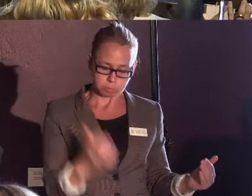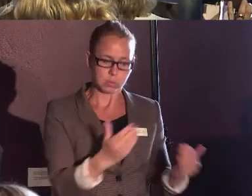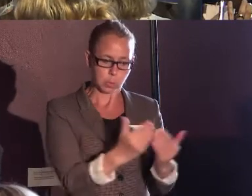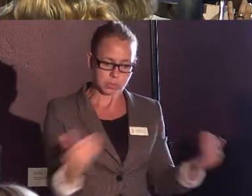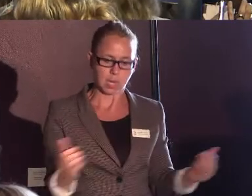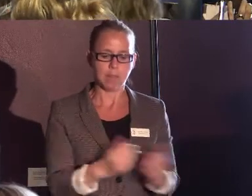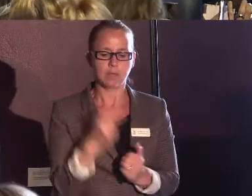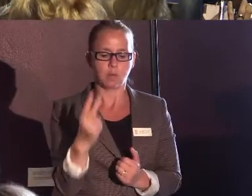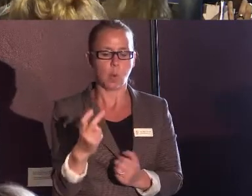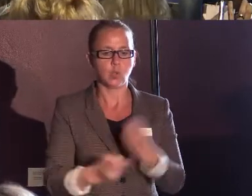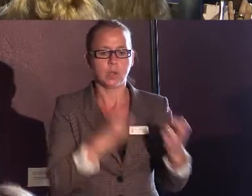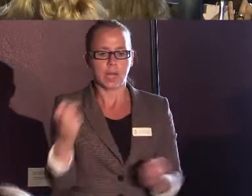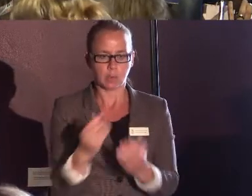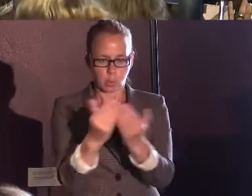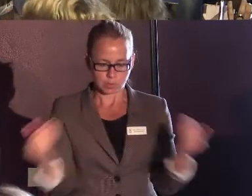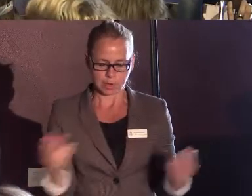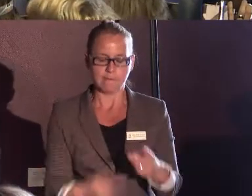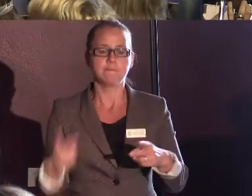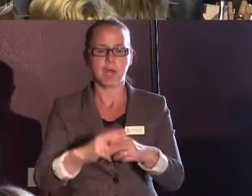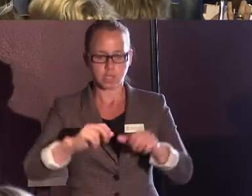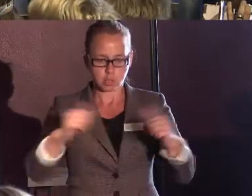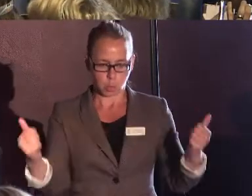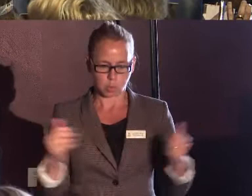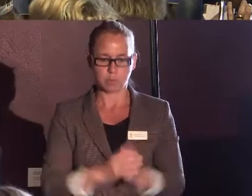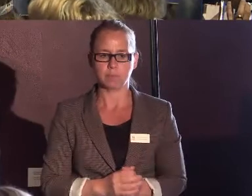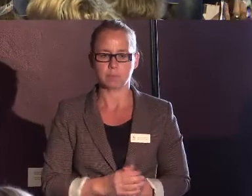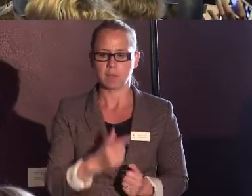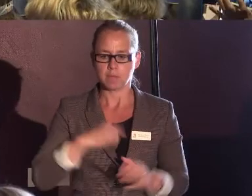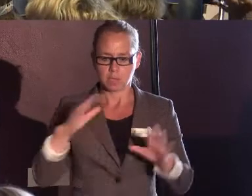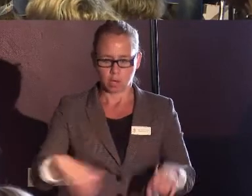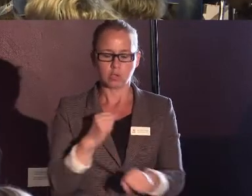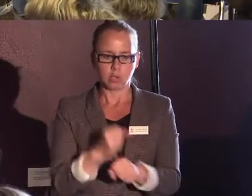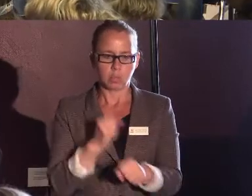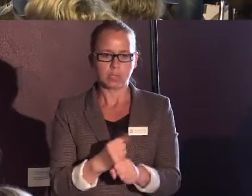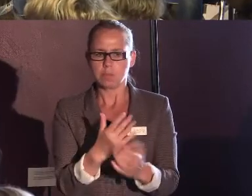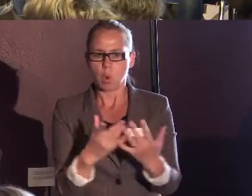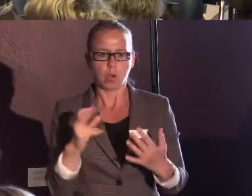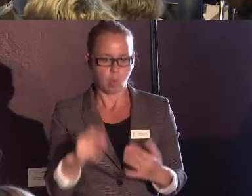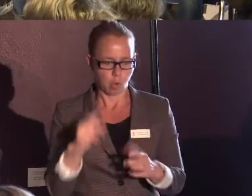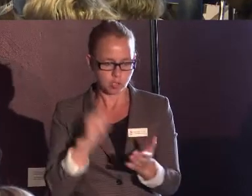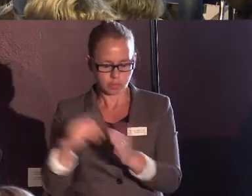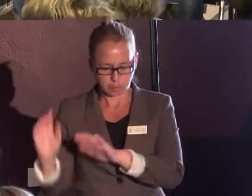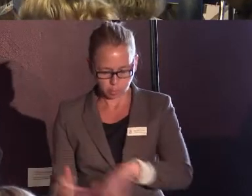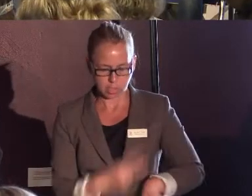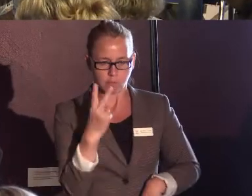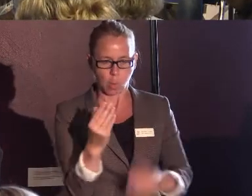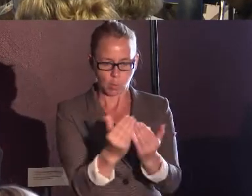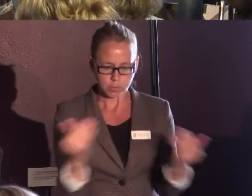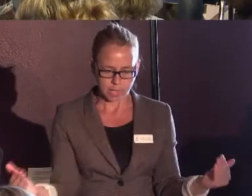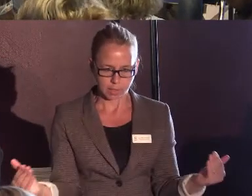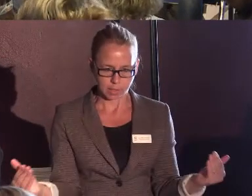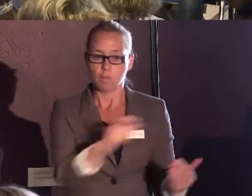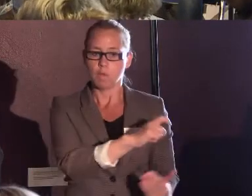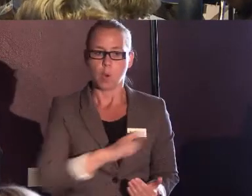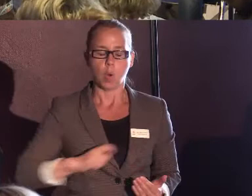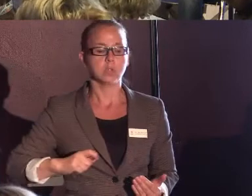2 turnerande utställningarna är ännu större. Vi har jobbat under många år för att producera de här 2 utställningarna, och för oss